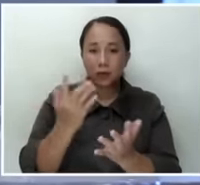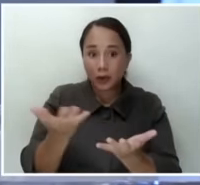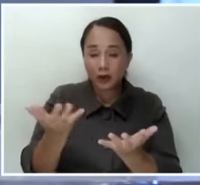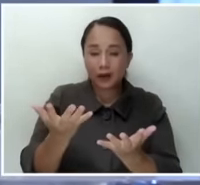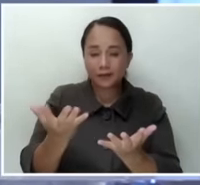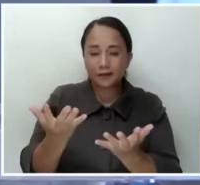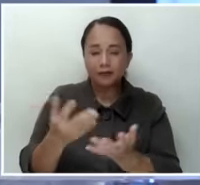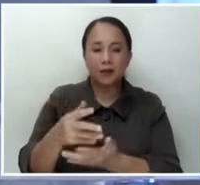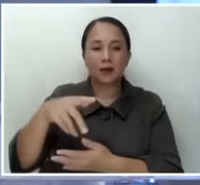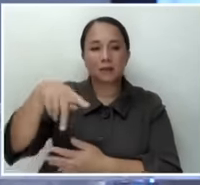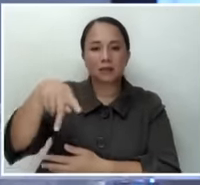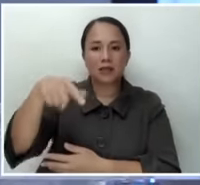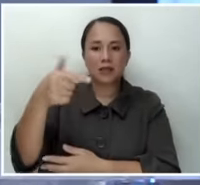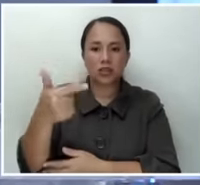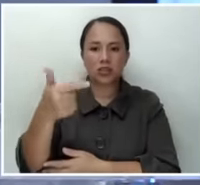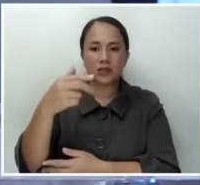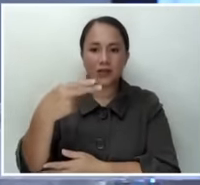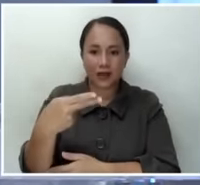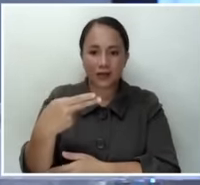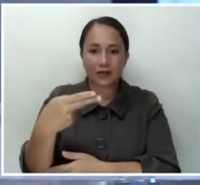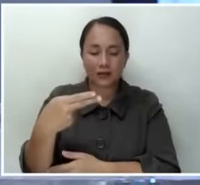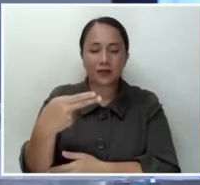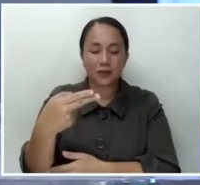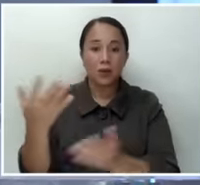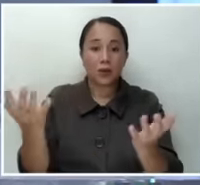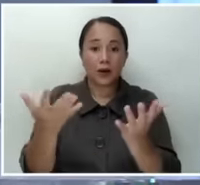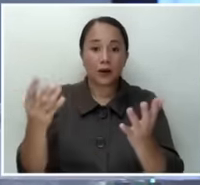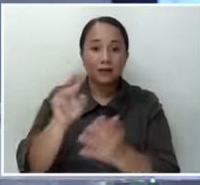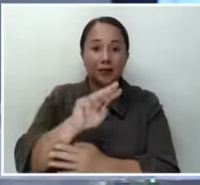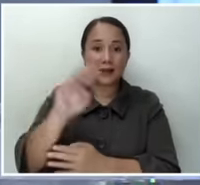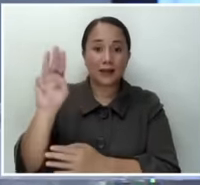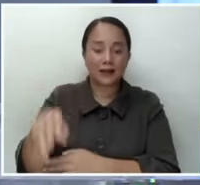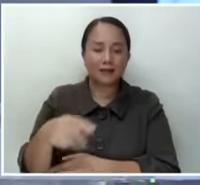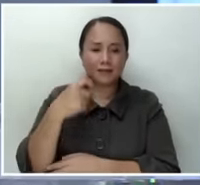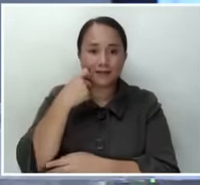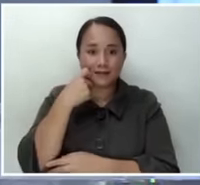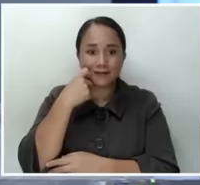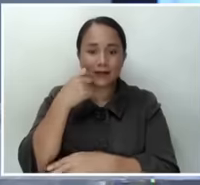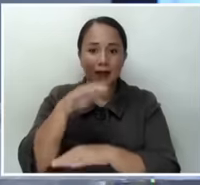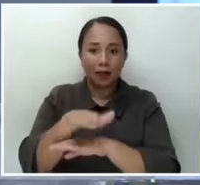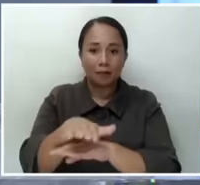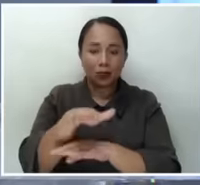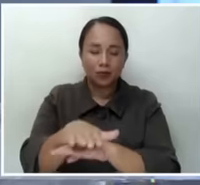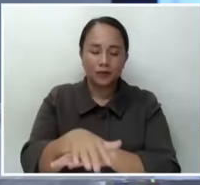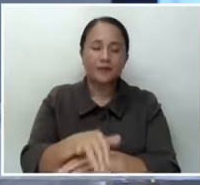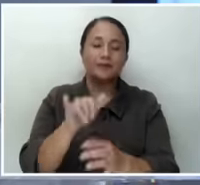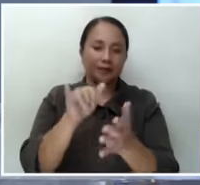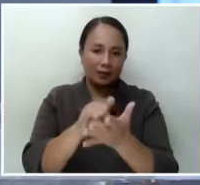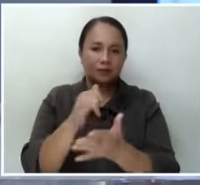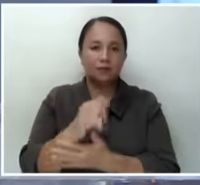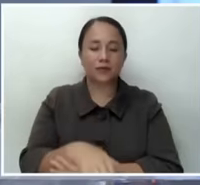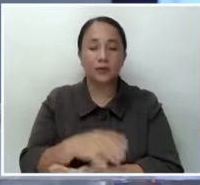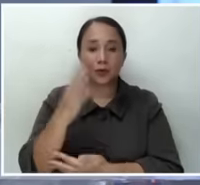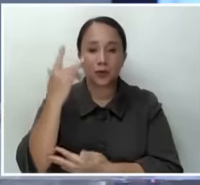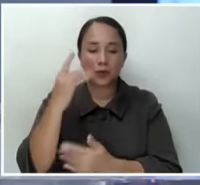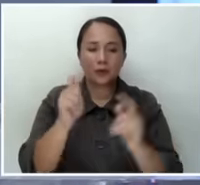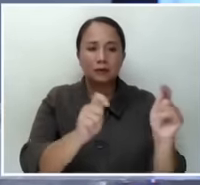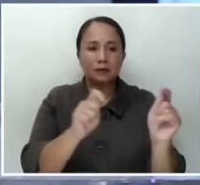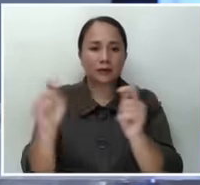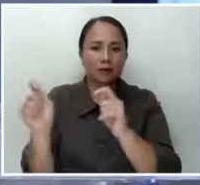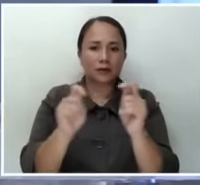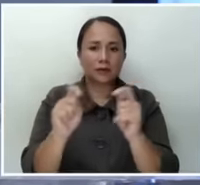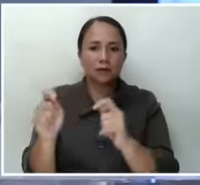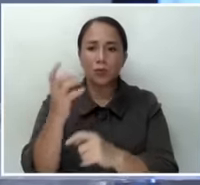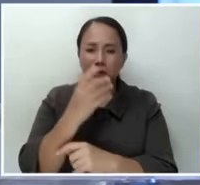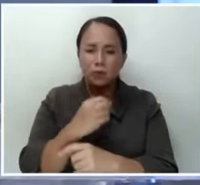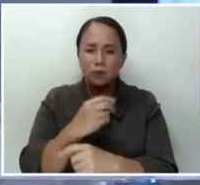ng Philippine General Hospital o PGH sa Maynila ngayong hapon lamang po na naging dahilan para pansamantalang ilikas ang mga